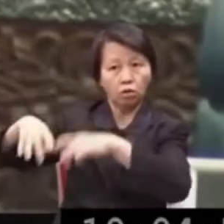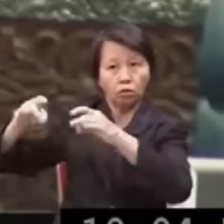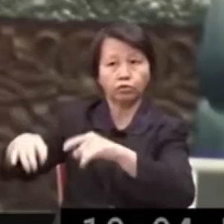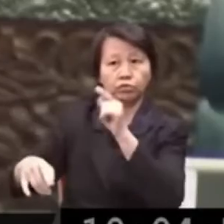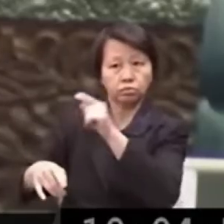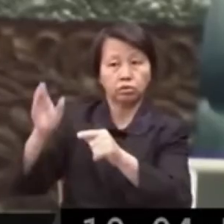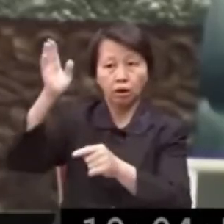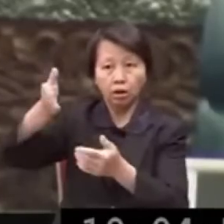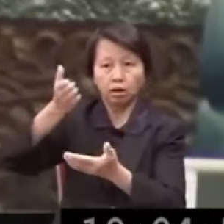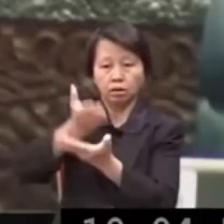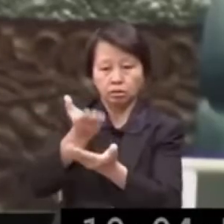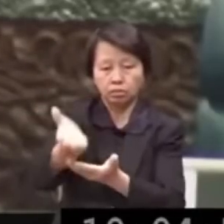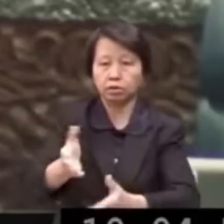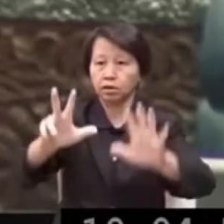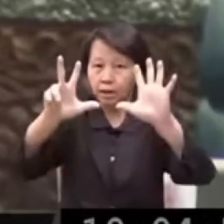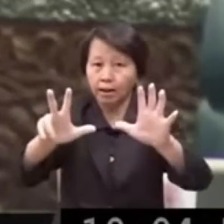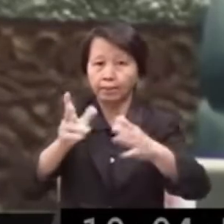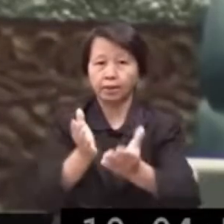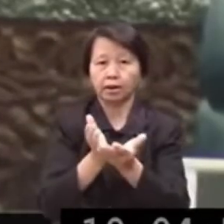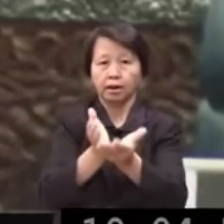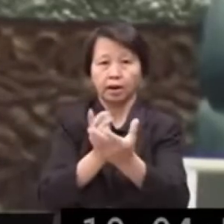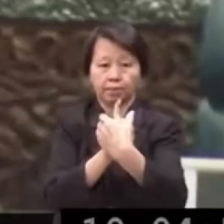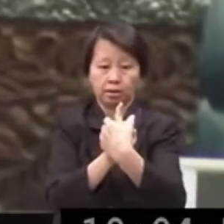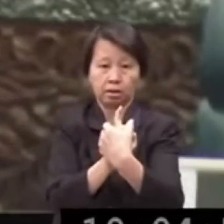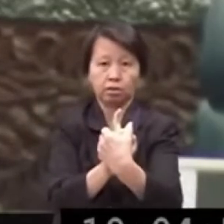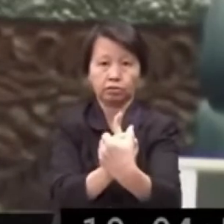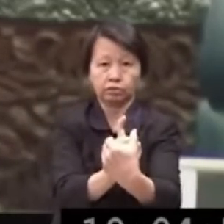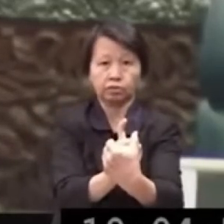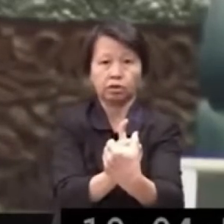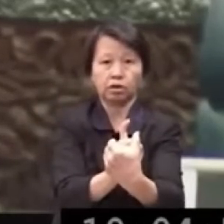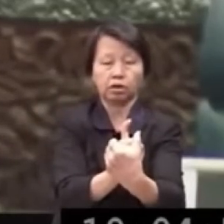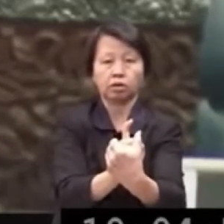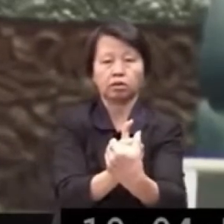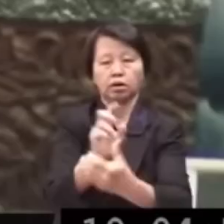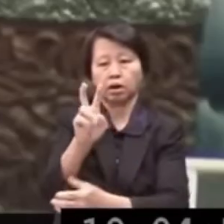akan membeli 8 buah kapal selam perang